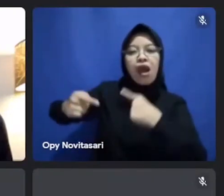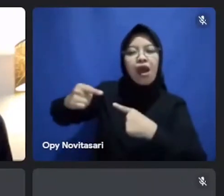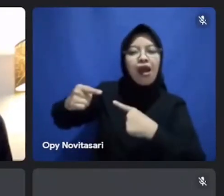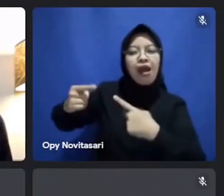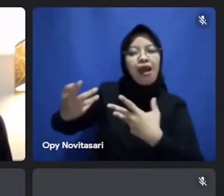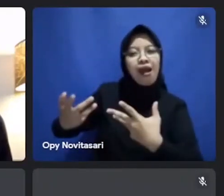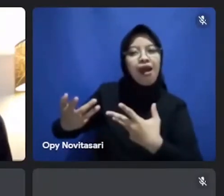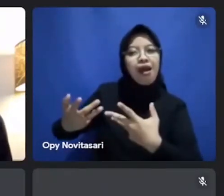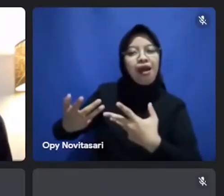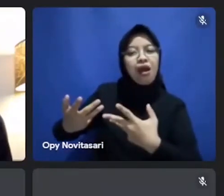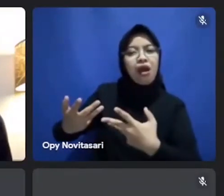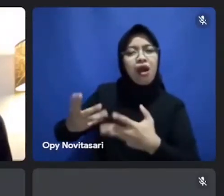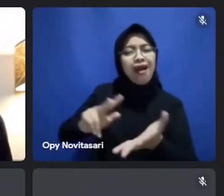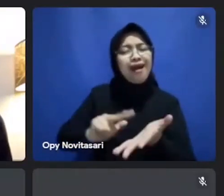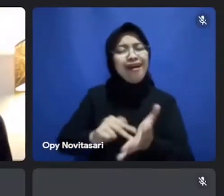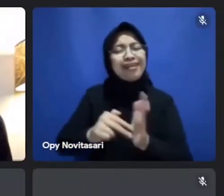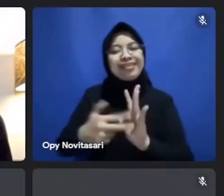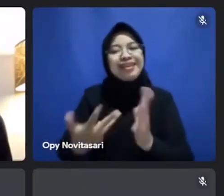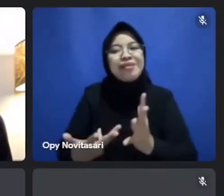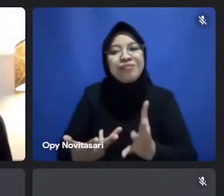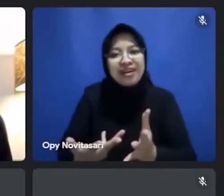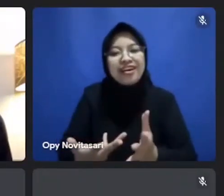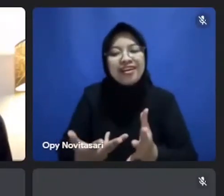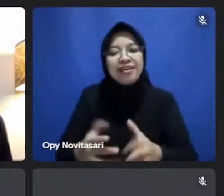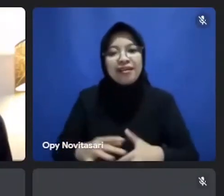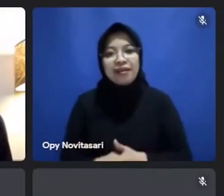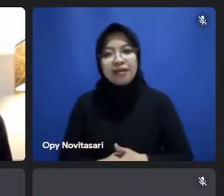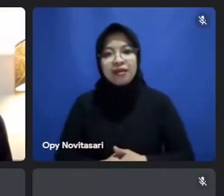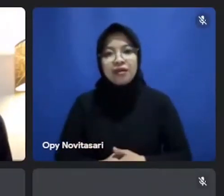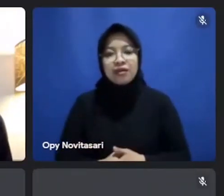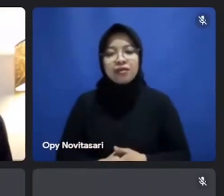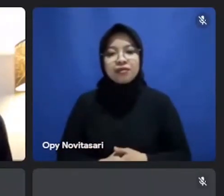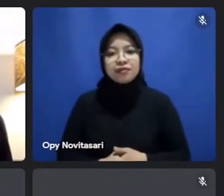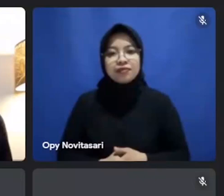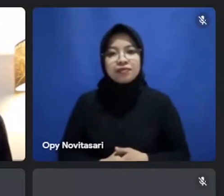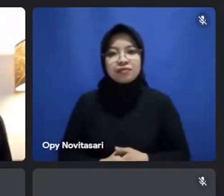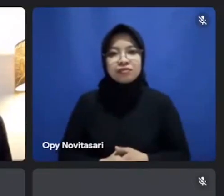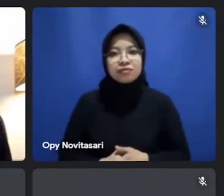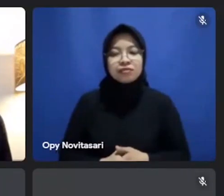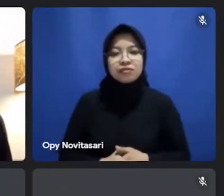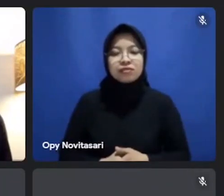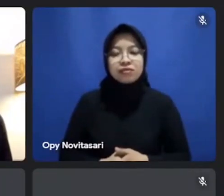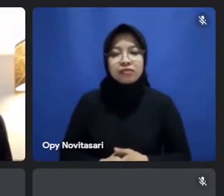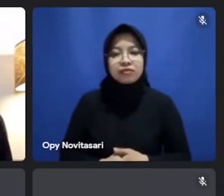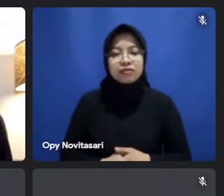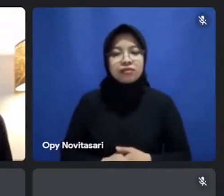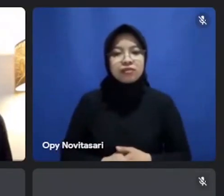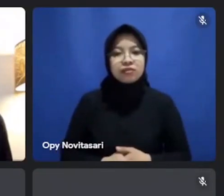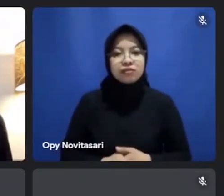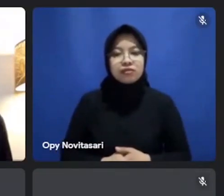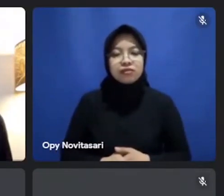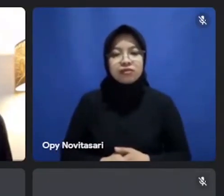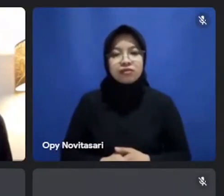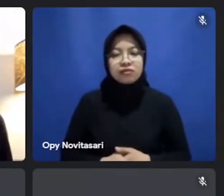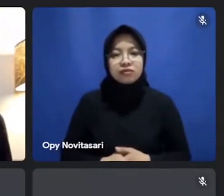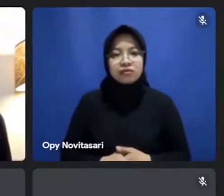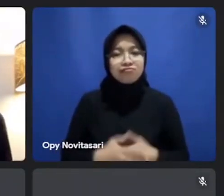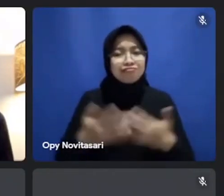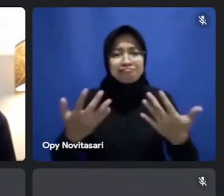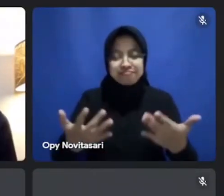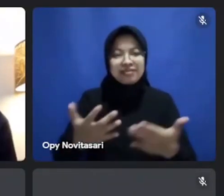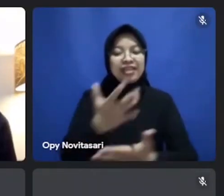jadi salah satu contoh bahwa memang apa pemahaman atau pengertian mengenai